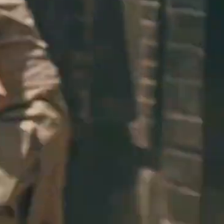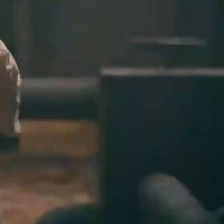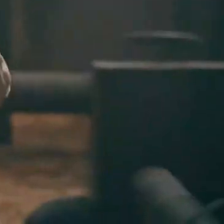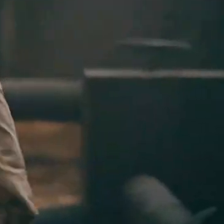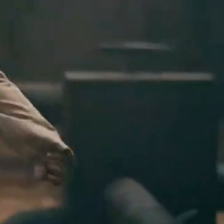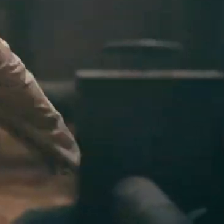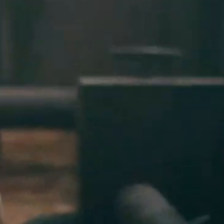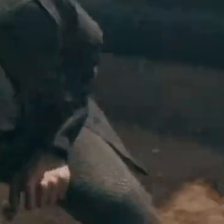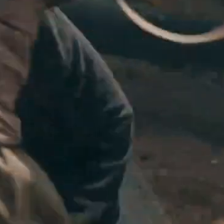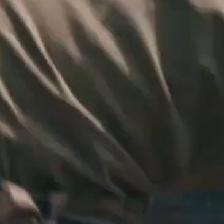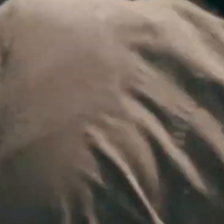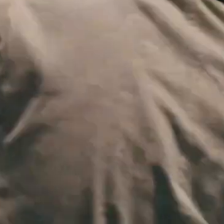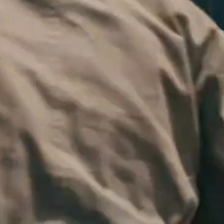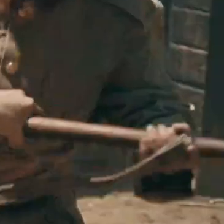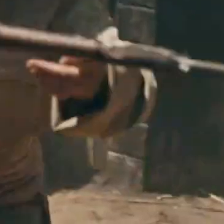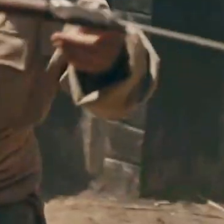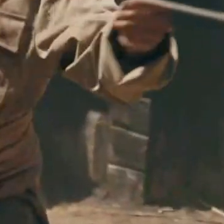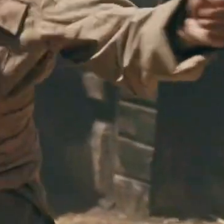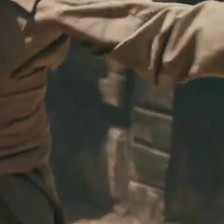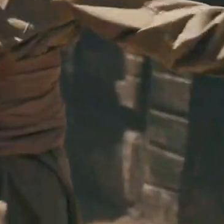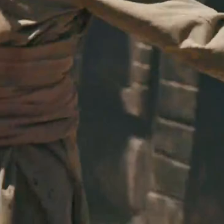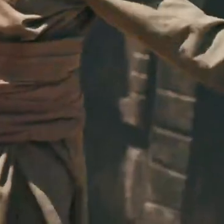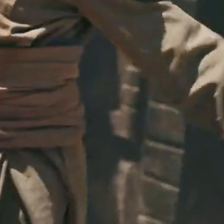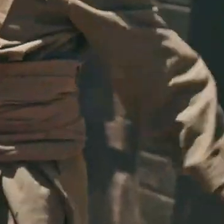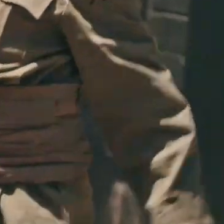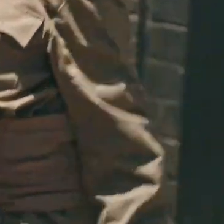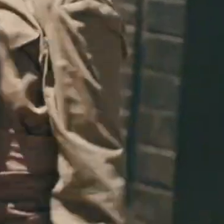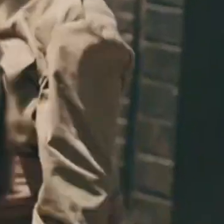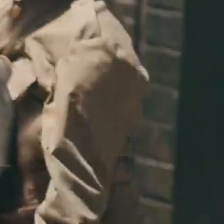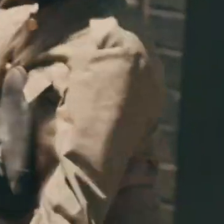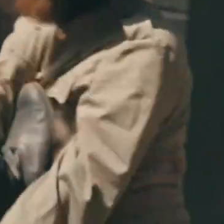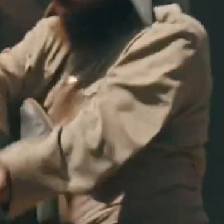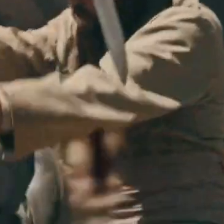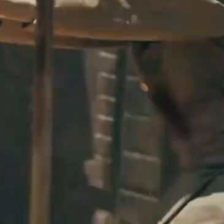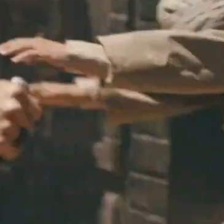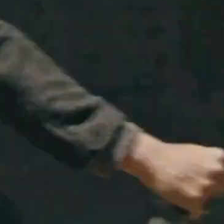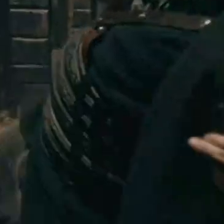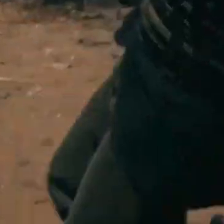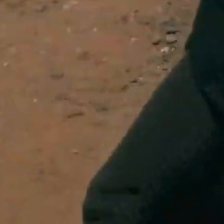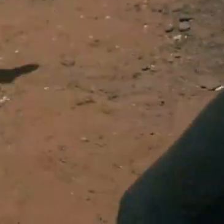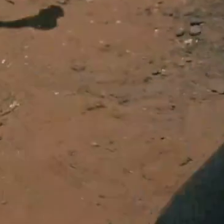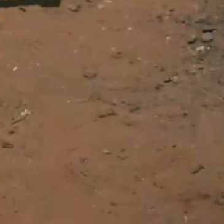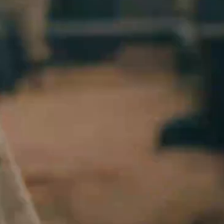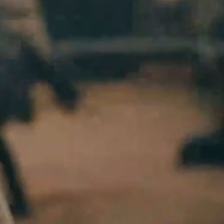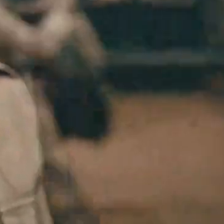omzunun üstünden karşına ateş etti. Mehmet kızıl sakallı bir askerin göğsünü kamayla yarıp tekmeledi.